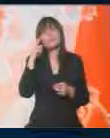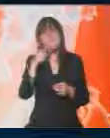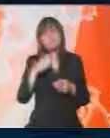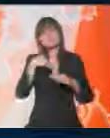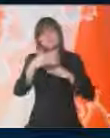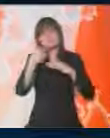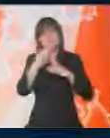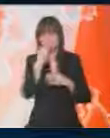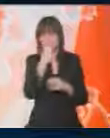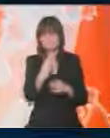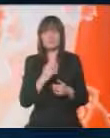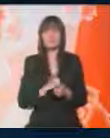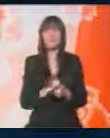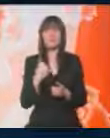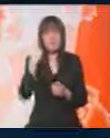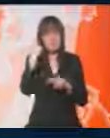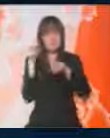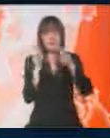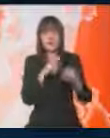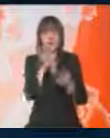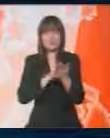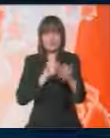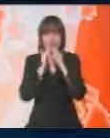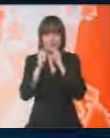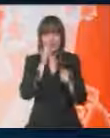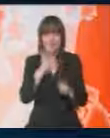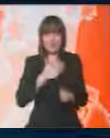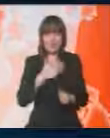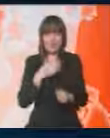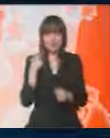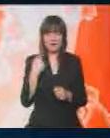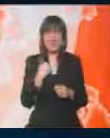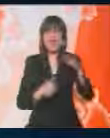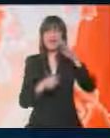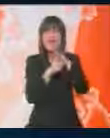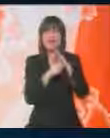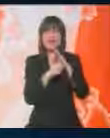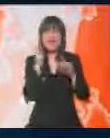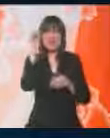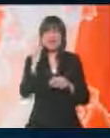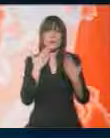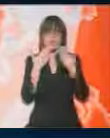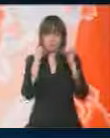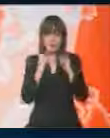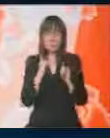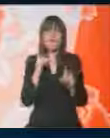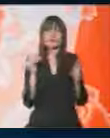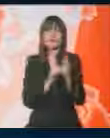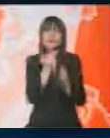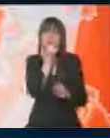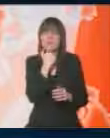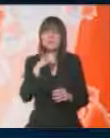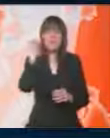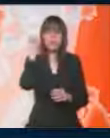potom, ali mislim da je, se vraćamo na sam početak našeg razgovora, glavna poruka današnjeg zasedanja bi trebala upravo da bude